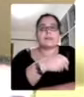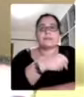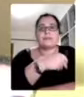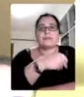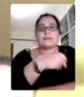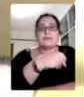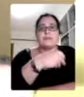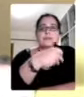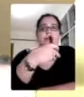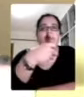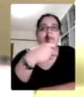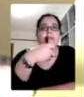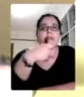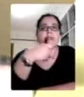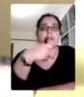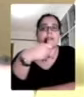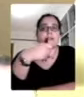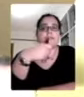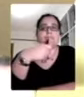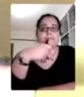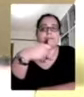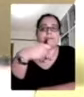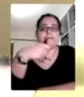kullananlara da çıkarıp atmalarını tavsiye ederim.